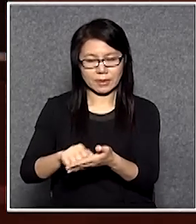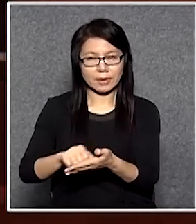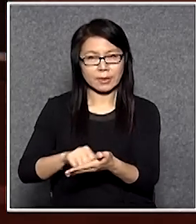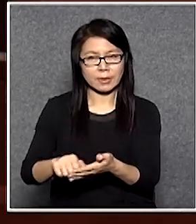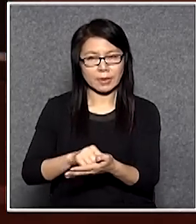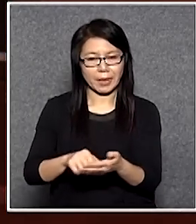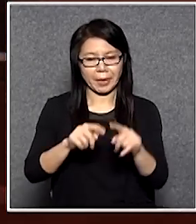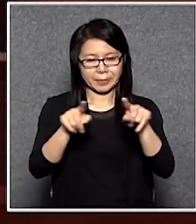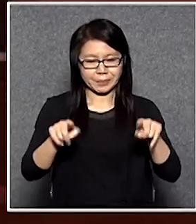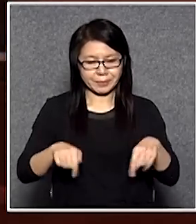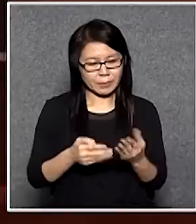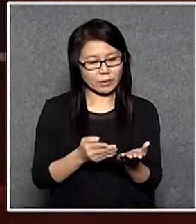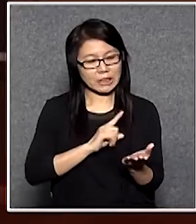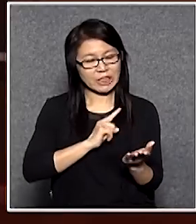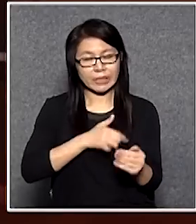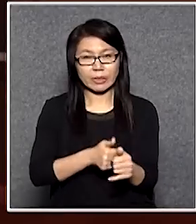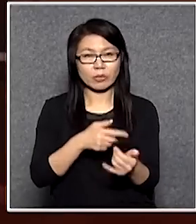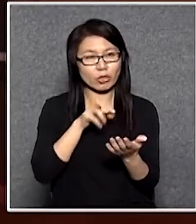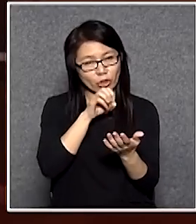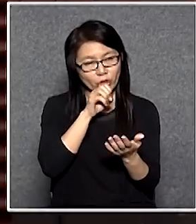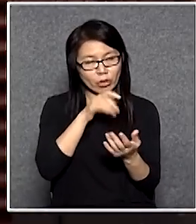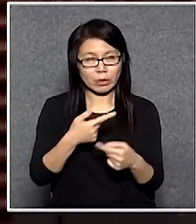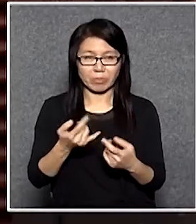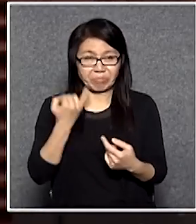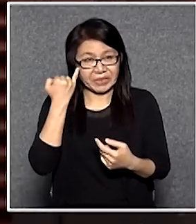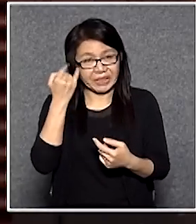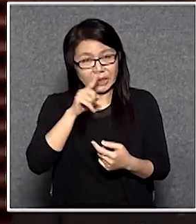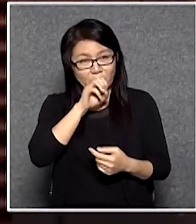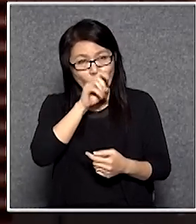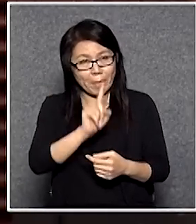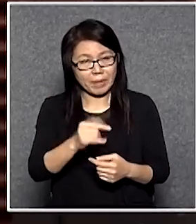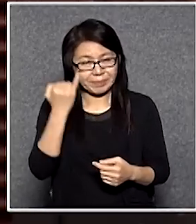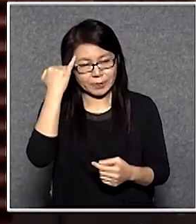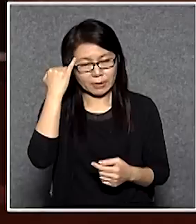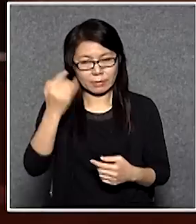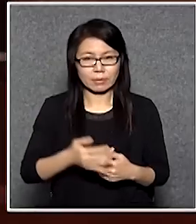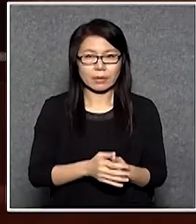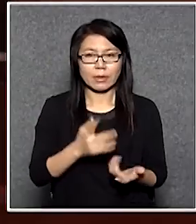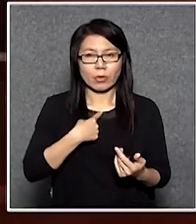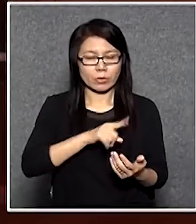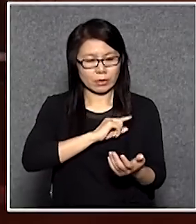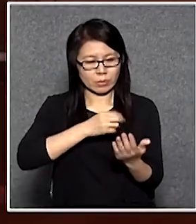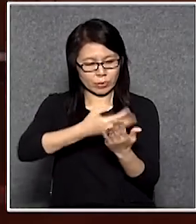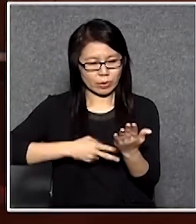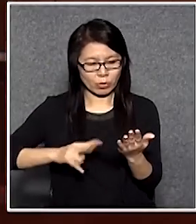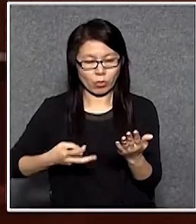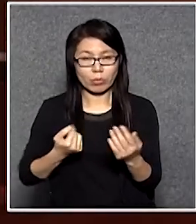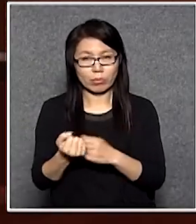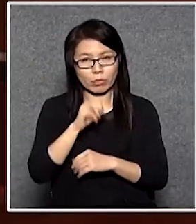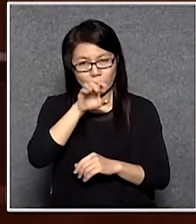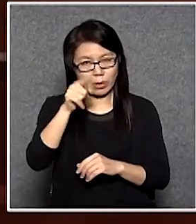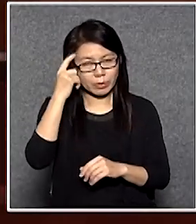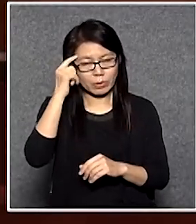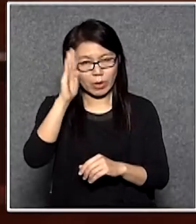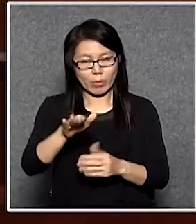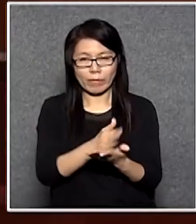寫這些稿給他讀，他自己讀完都不知道自己讀緊什麼。無論怎樣都好，我作這個修訂，我再次強調，我們只是希望釐